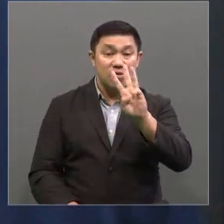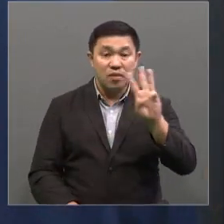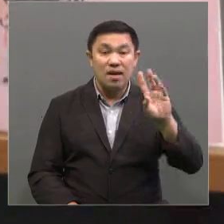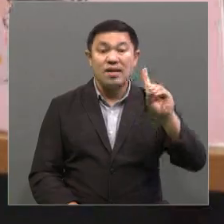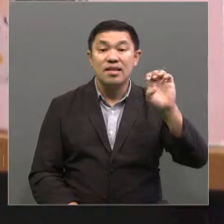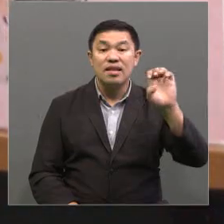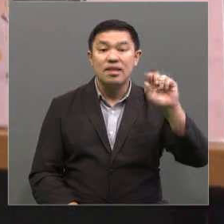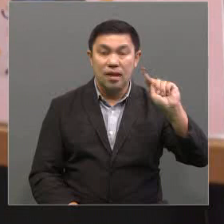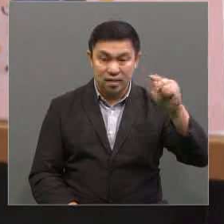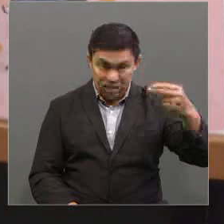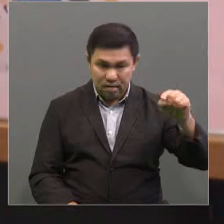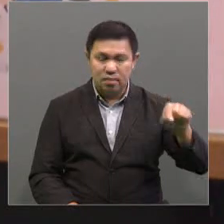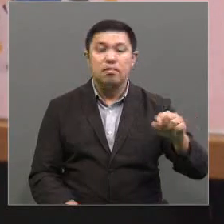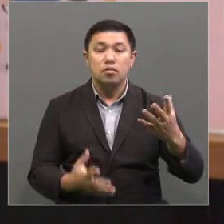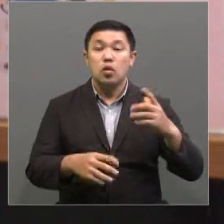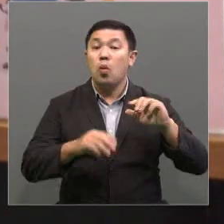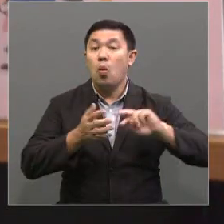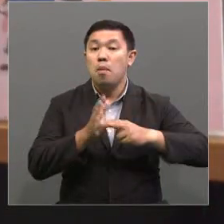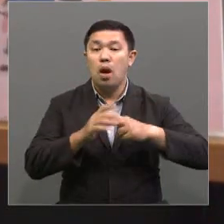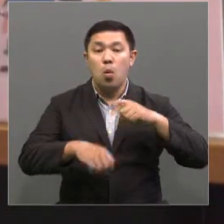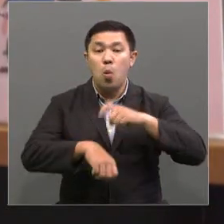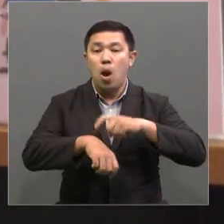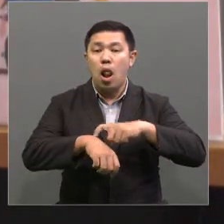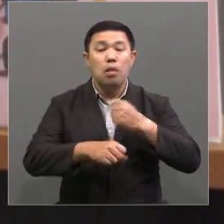debt.dopa.go.th ทางเว็บไซต์เนี่ยไม่ต้องรอเวลาราชการทำ